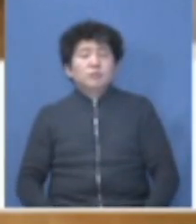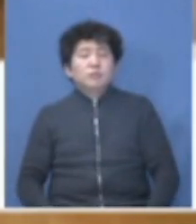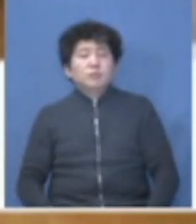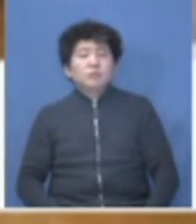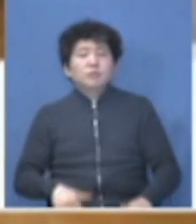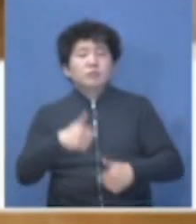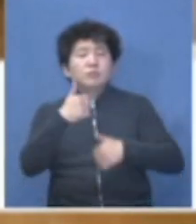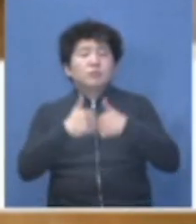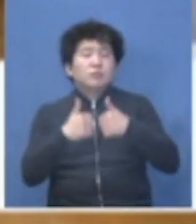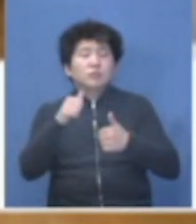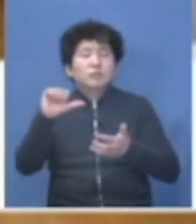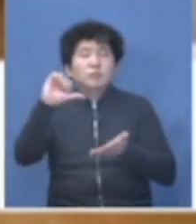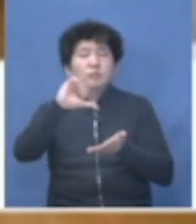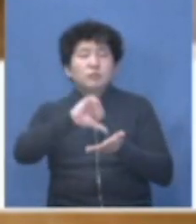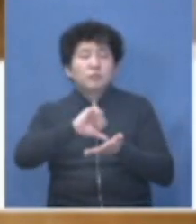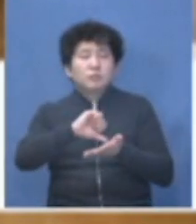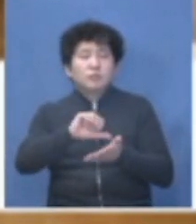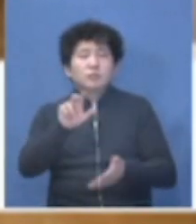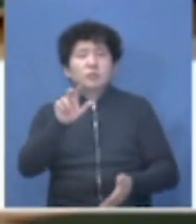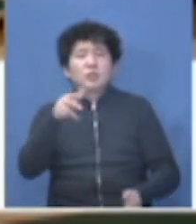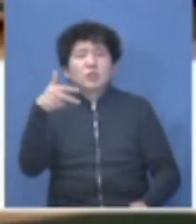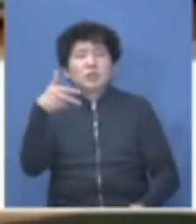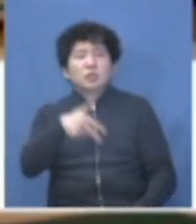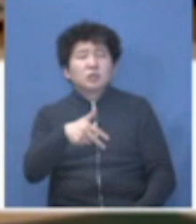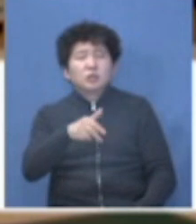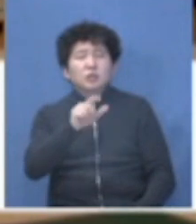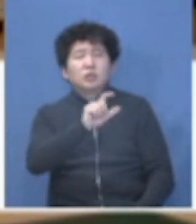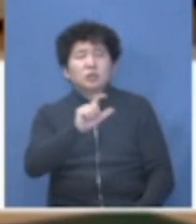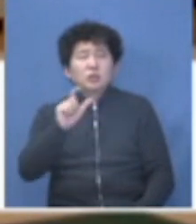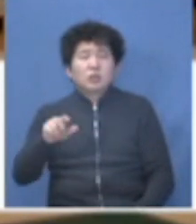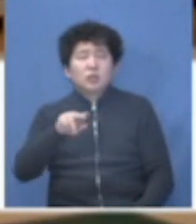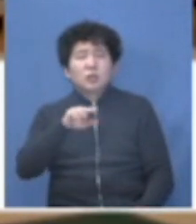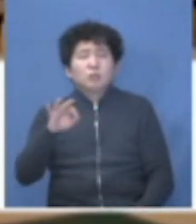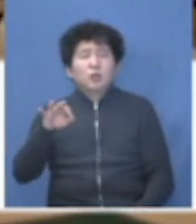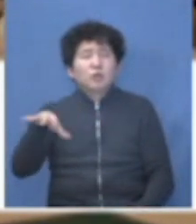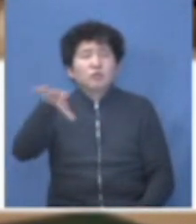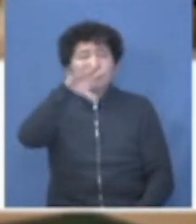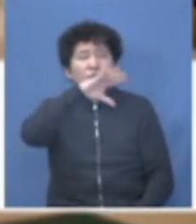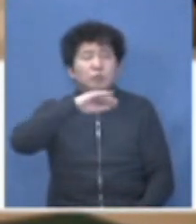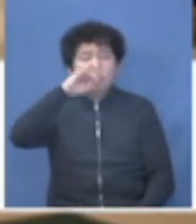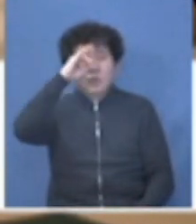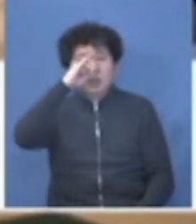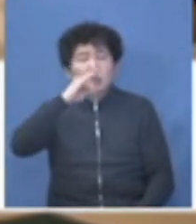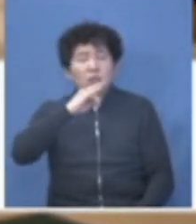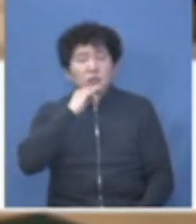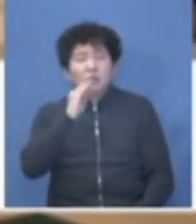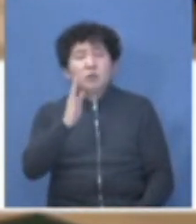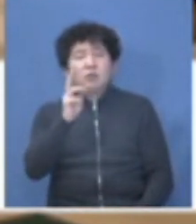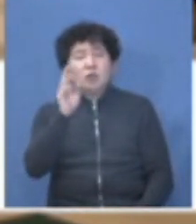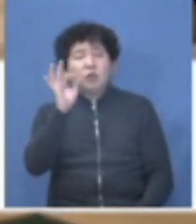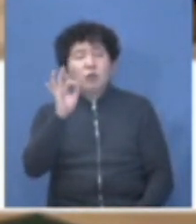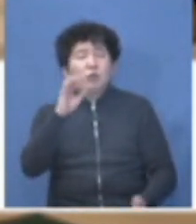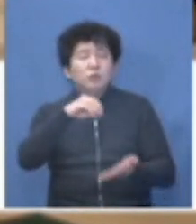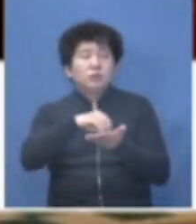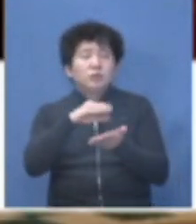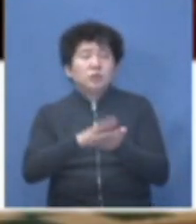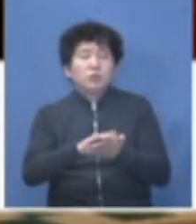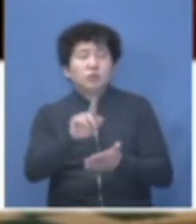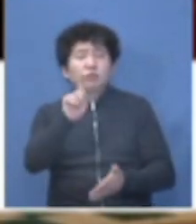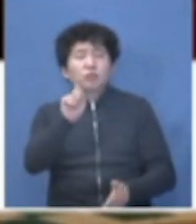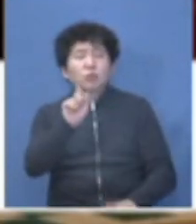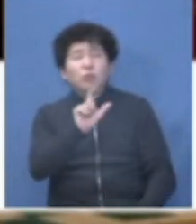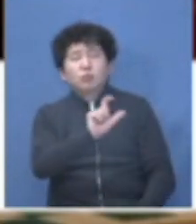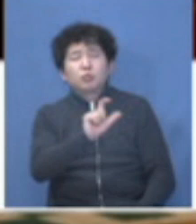В турнире приняли участие около 3000 человек по всей стране, а из Восточно-Казахстанской области зарегистрировано более 100